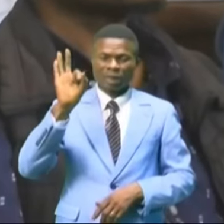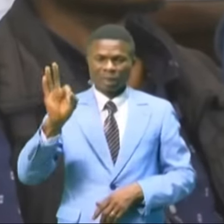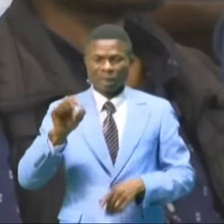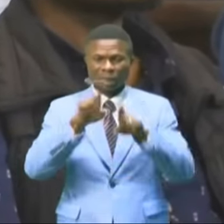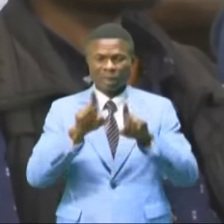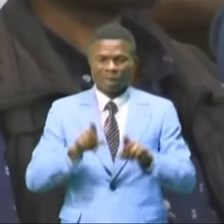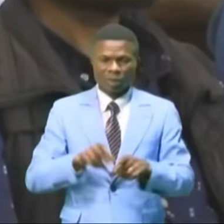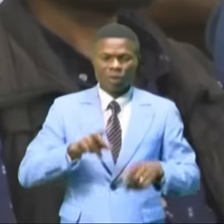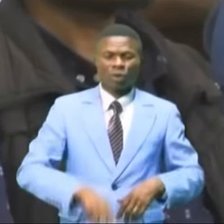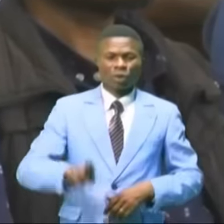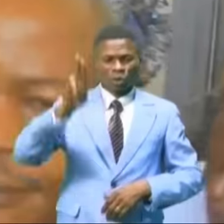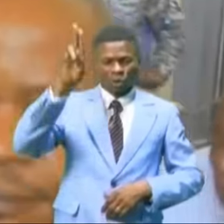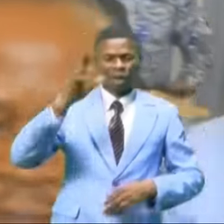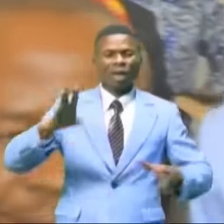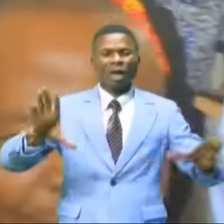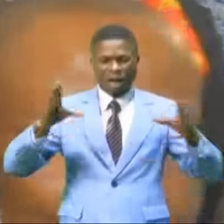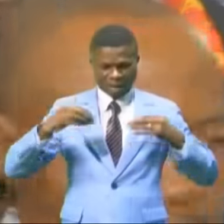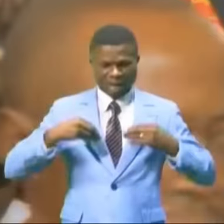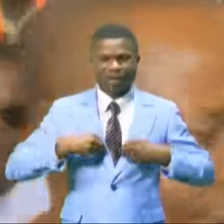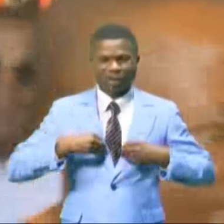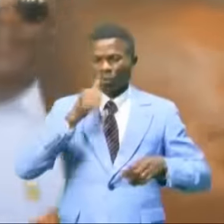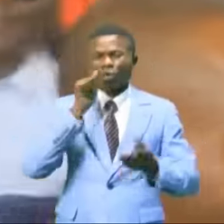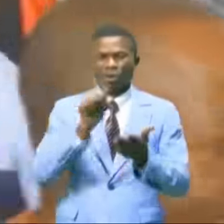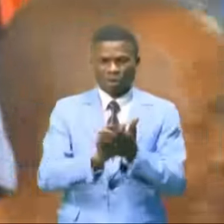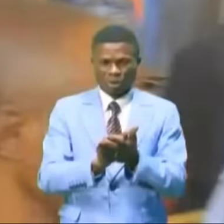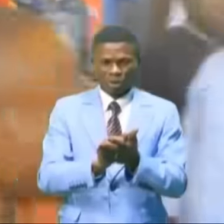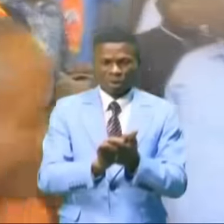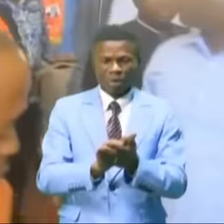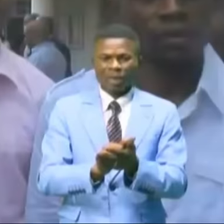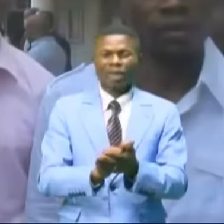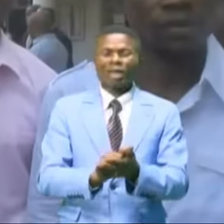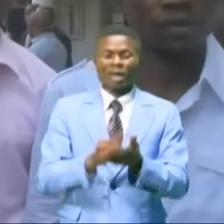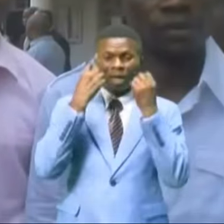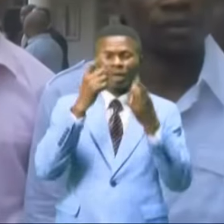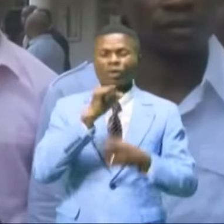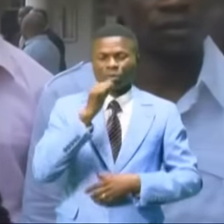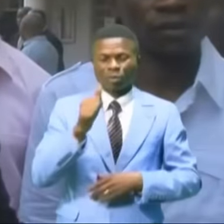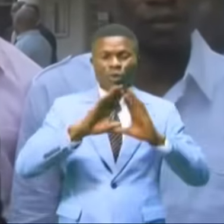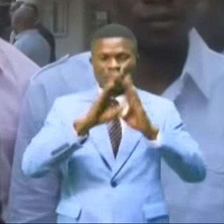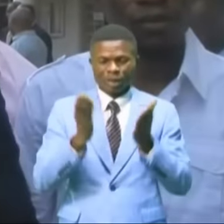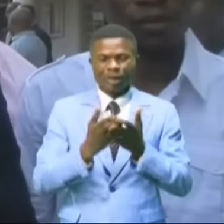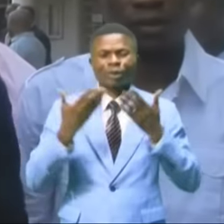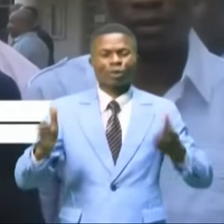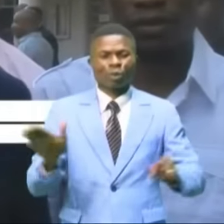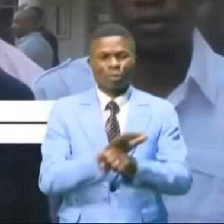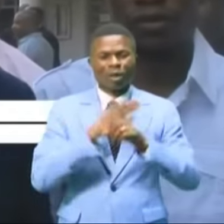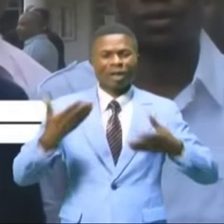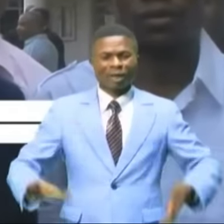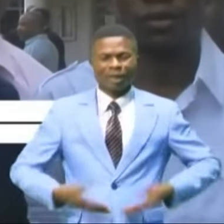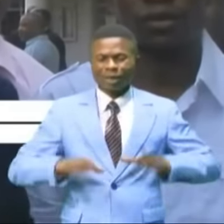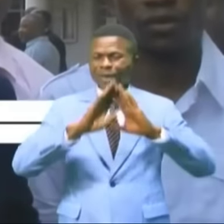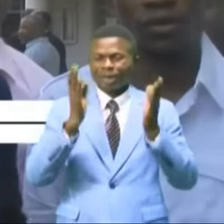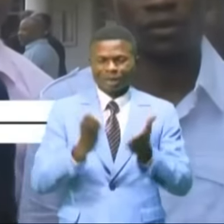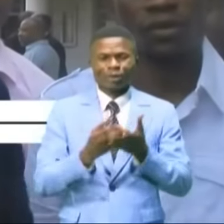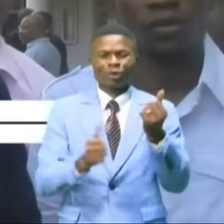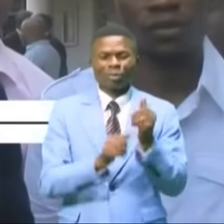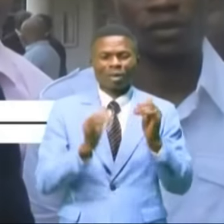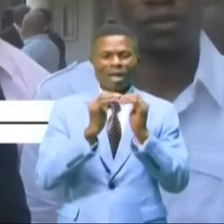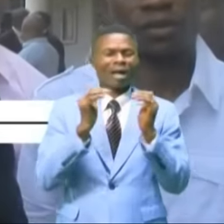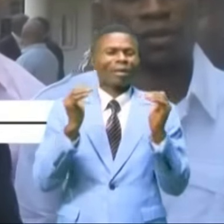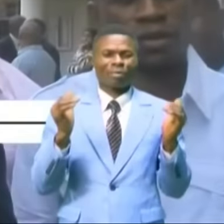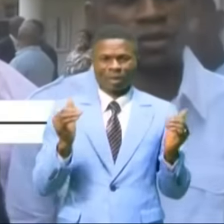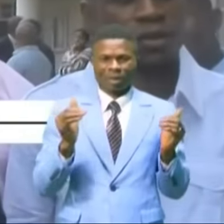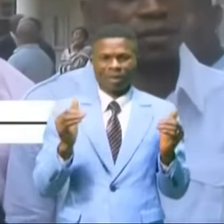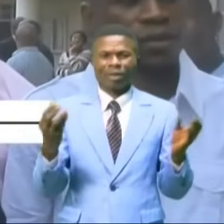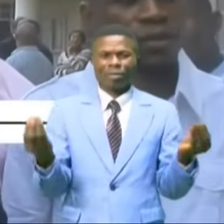sont félicités de cet arrêt qui, selon eux, était sans surprise. Tout le monde est éterré, tout le monde est vraiment à l'aise. Parce